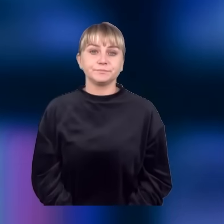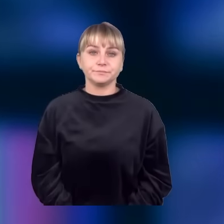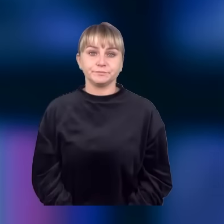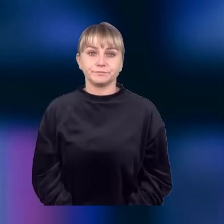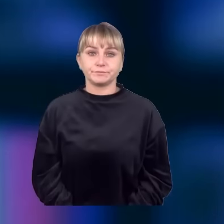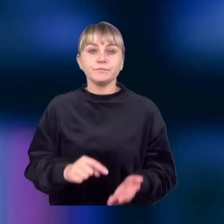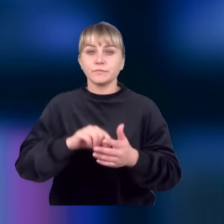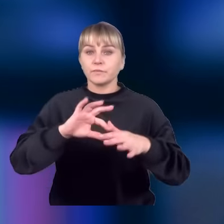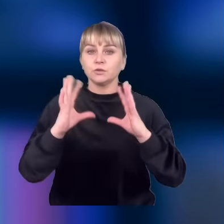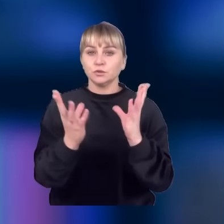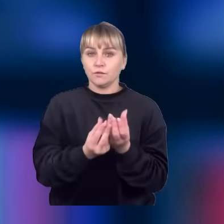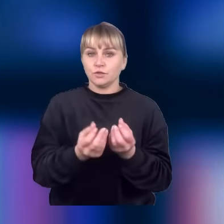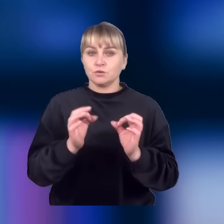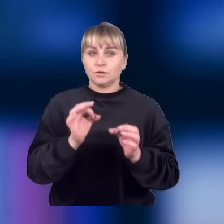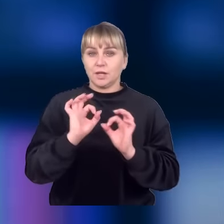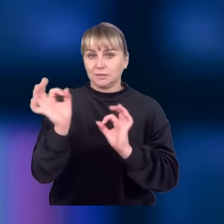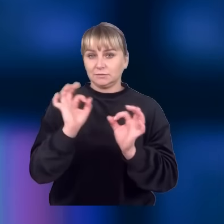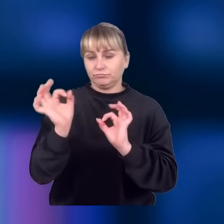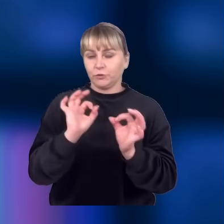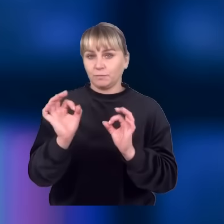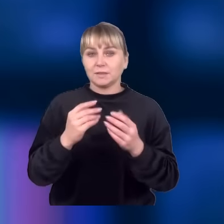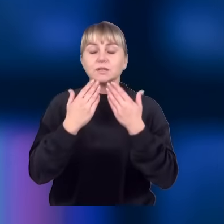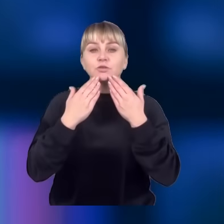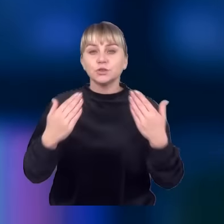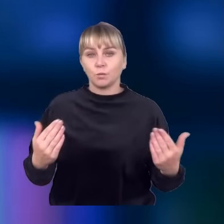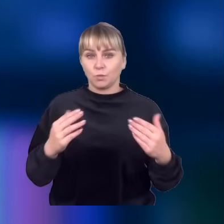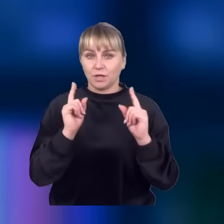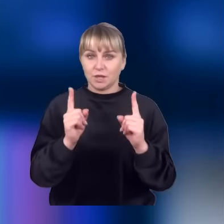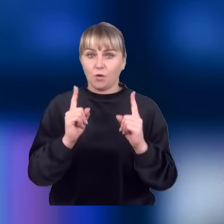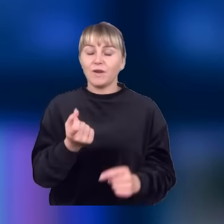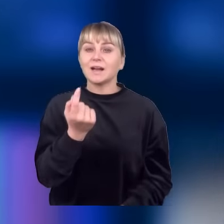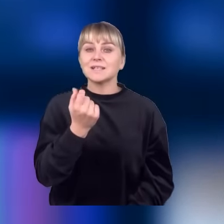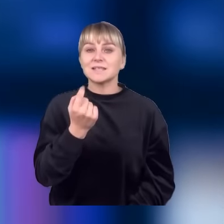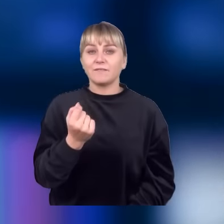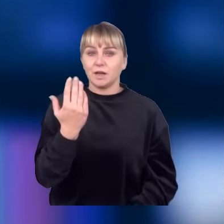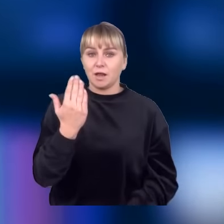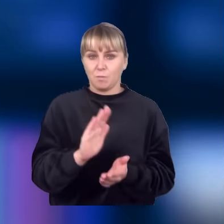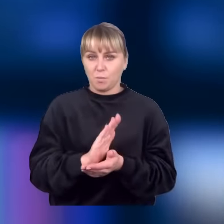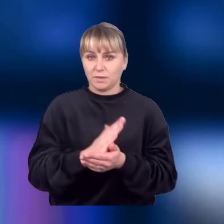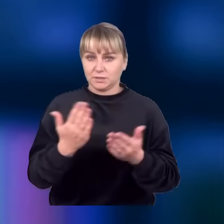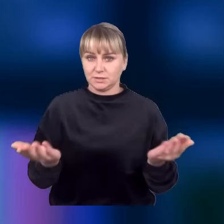To wszystko w naszym serwisie informacyjnym. Dziękuję za uwagę. Za chwilę publicystyka.